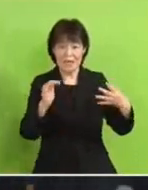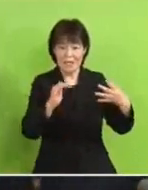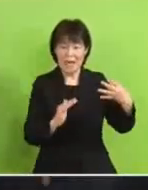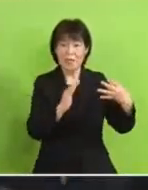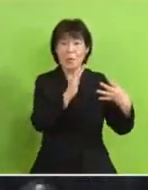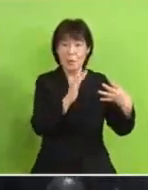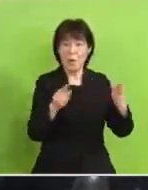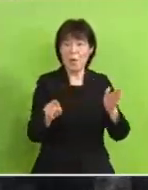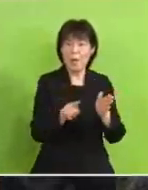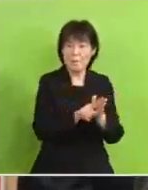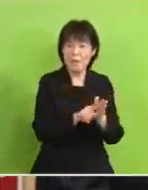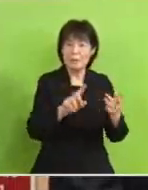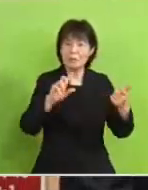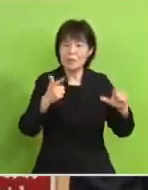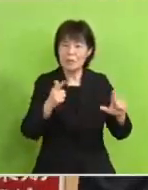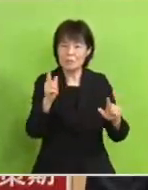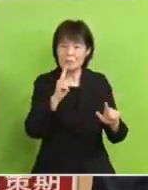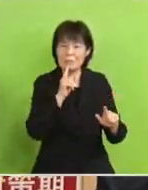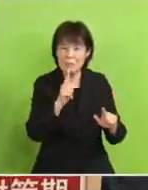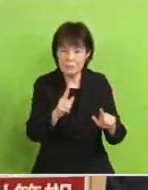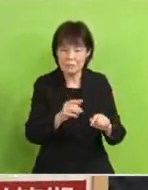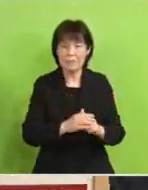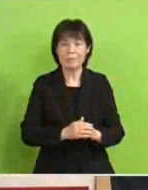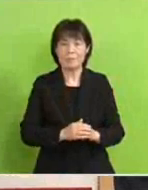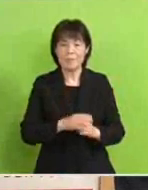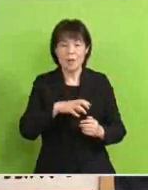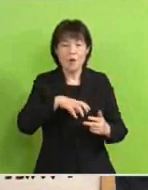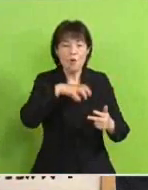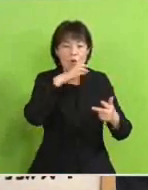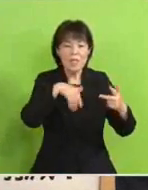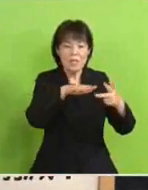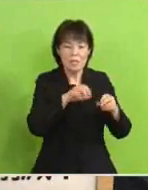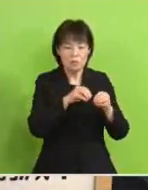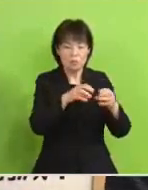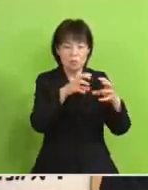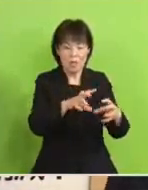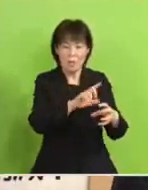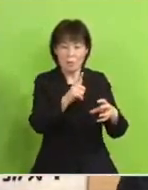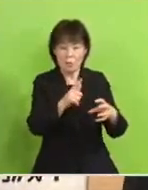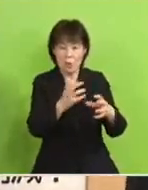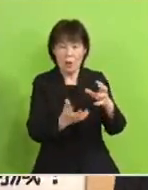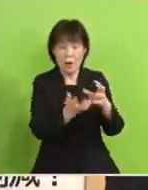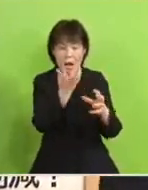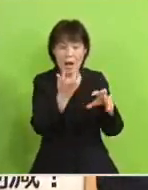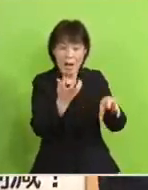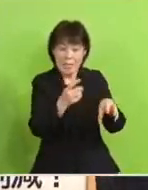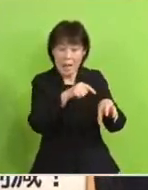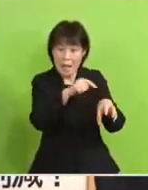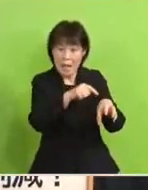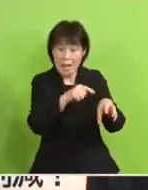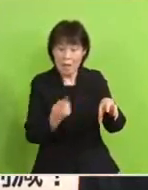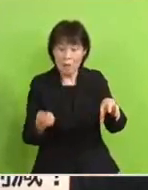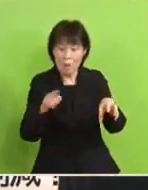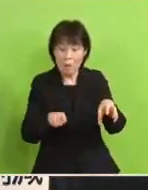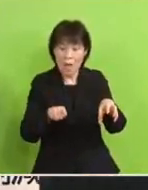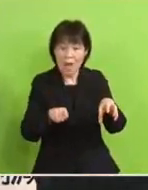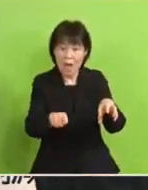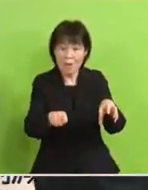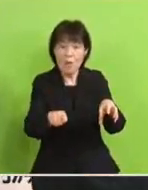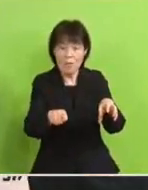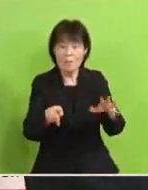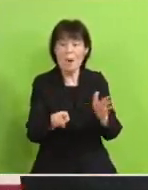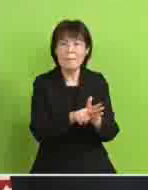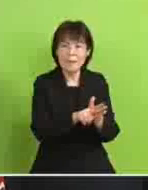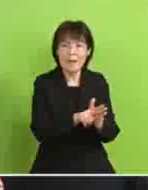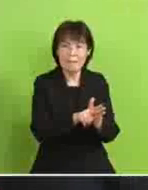がこれまでと異なるのは、高齢者施設クラスター等の発生と並行して、今までは